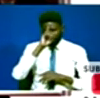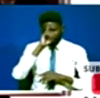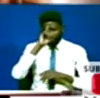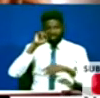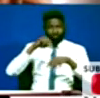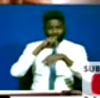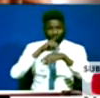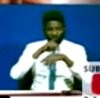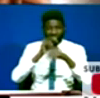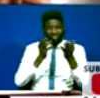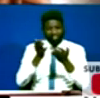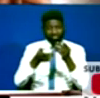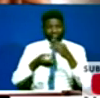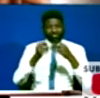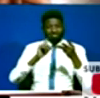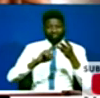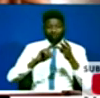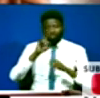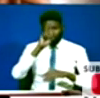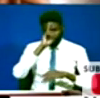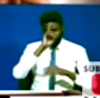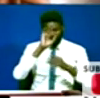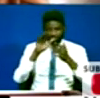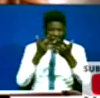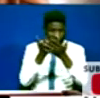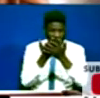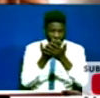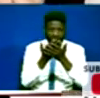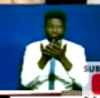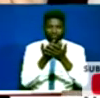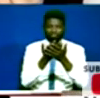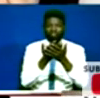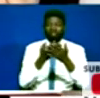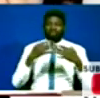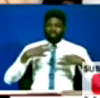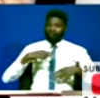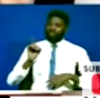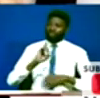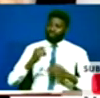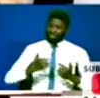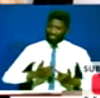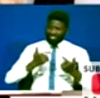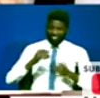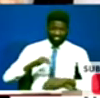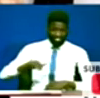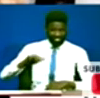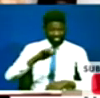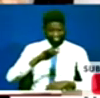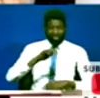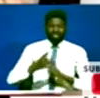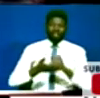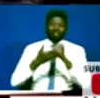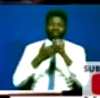Nairobi watusaidie kupanda miti milioni 10 hapa Nairobi wakiungana na kaunti